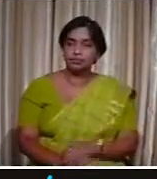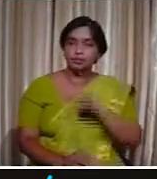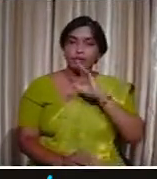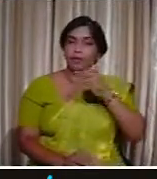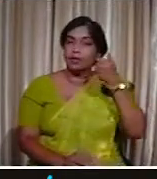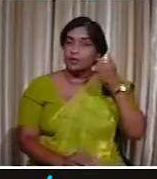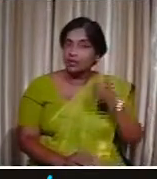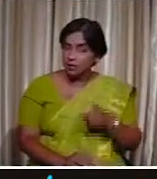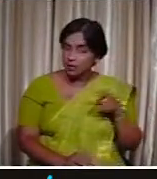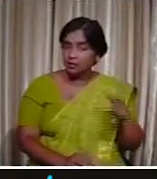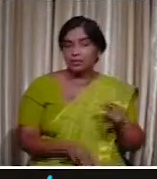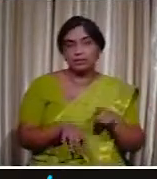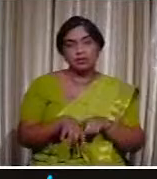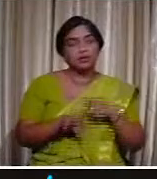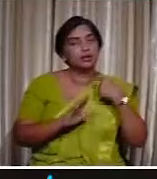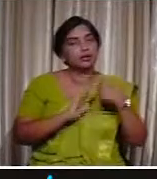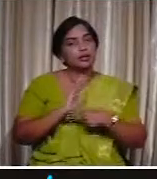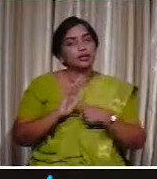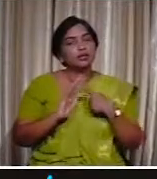तीर्णात्मक एवागेम राटे